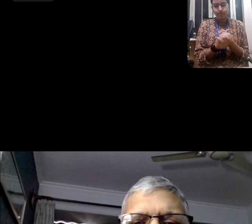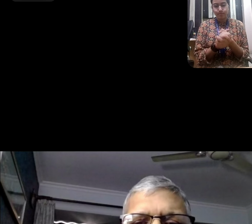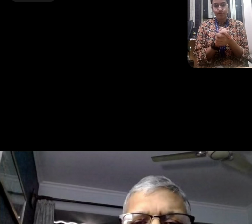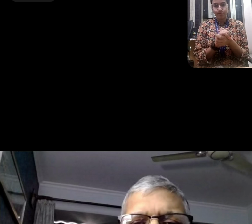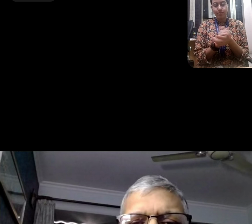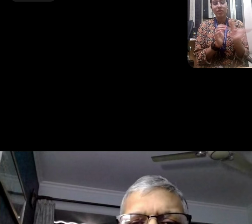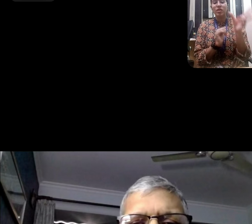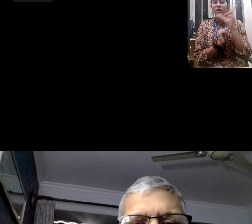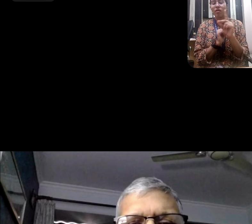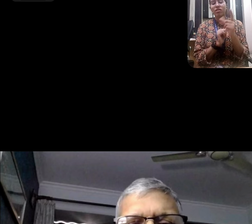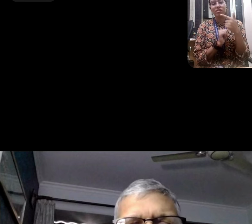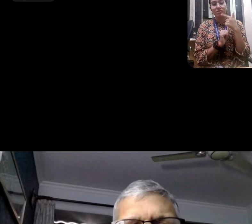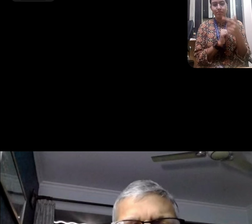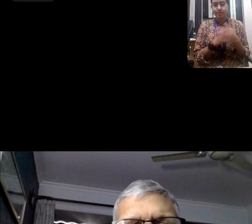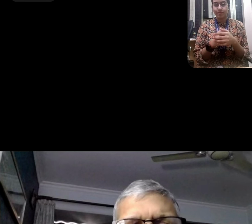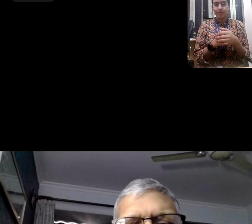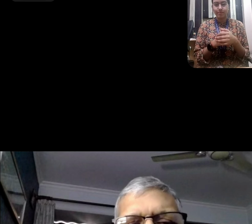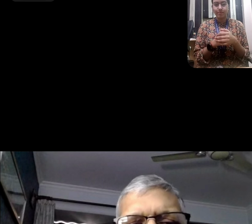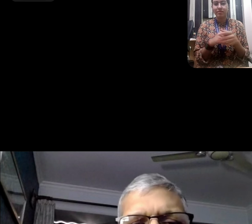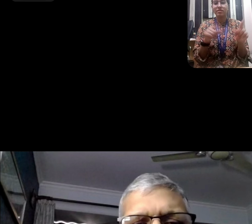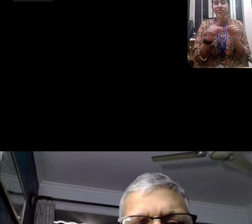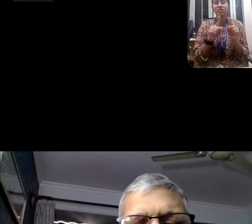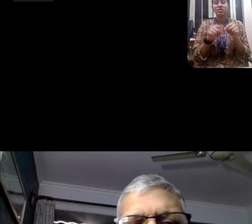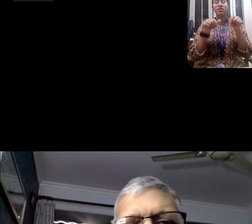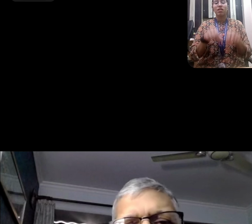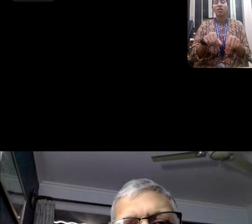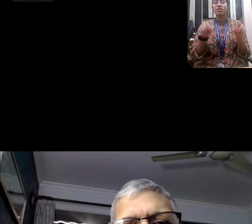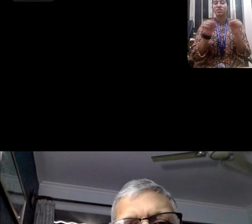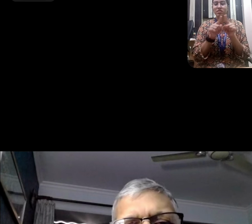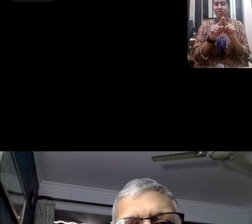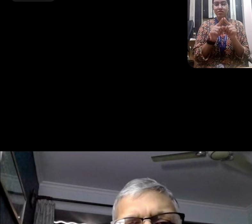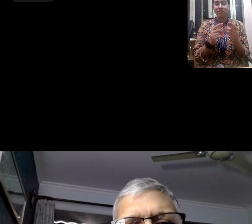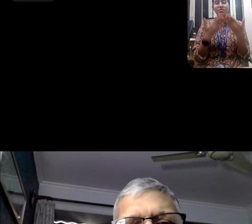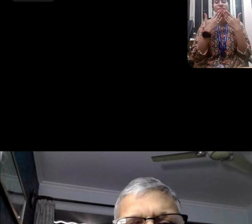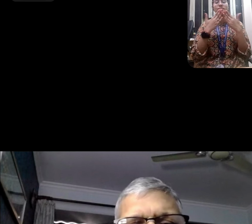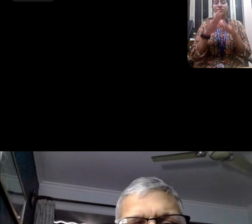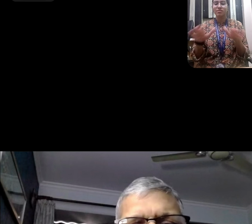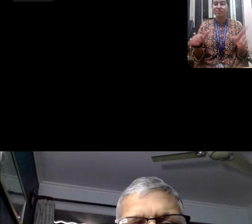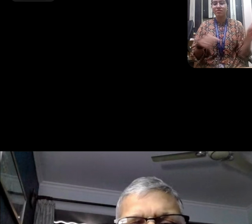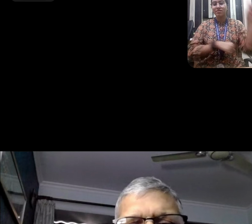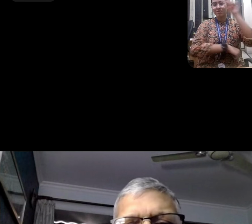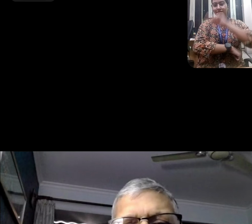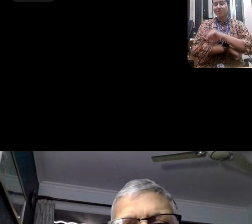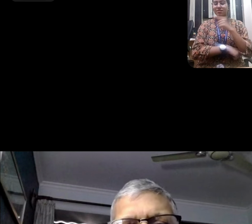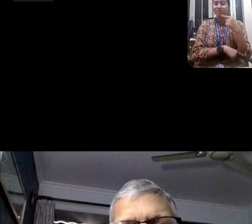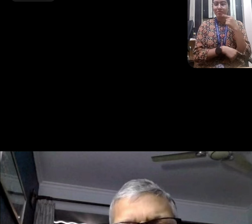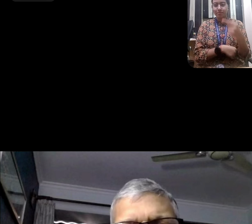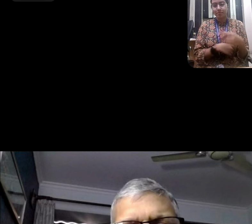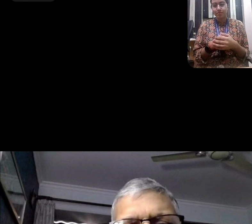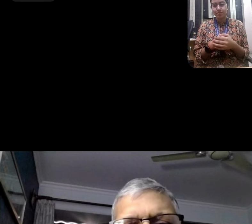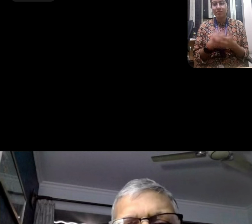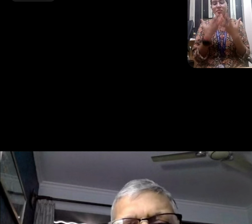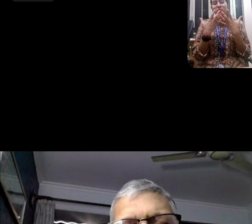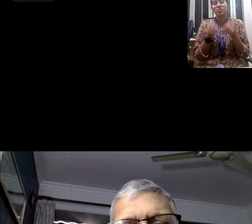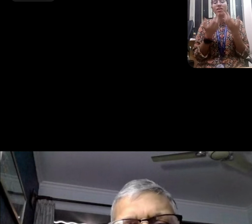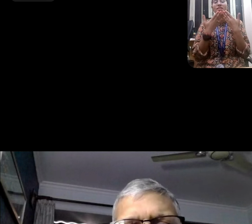फिर से सभी को शुभकामनाएं आज के बाल दिवस की. और हम चाहेंगे कि हमारे ये